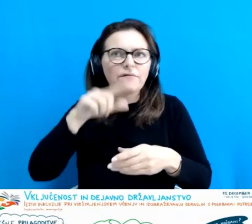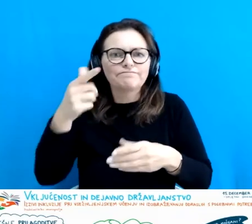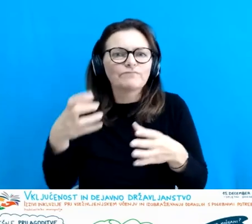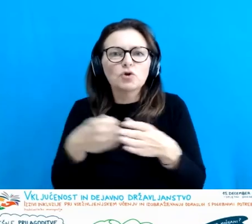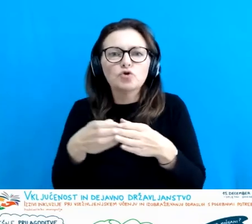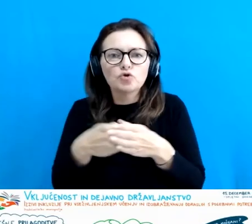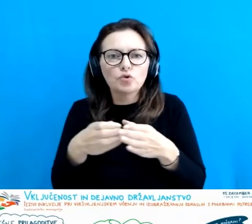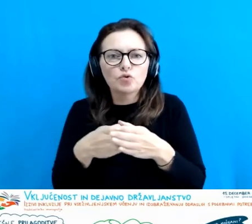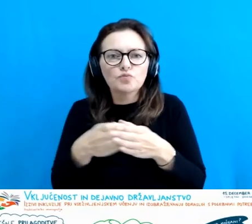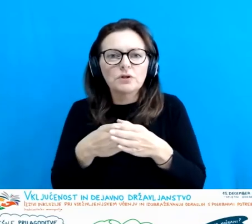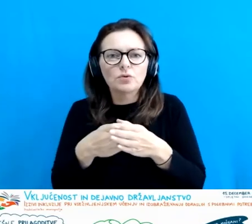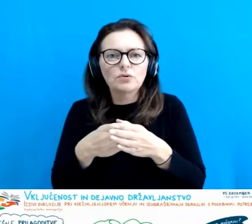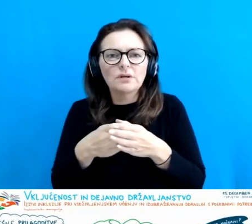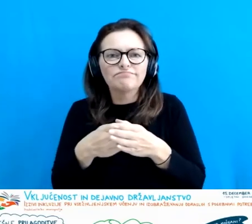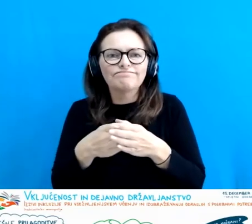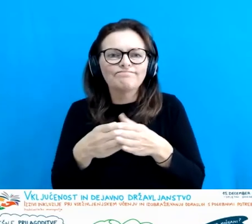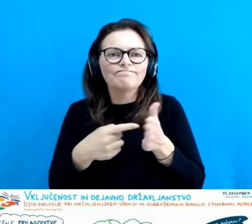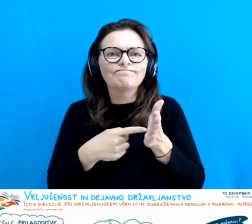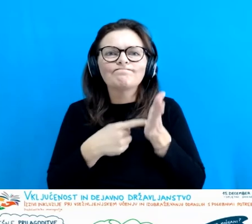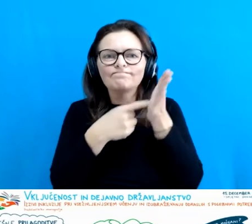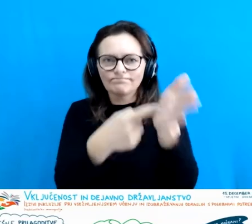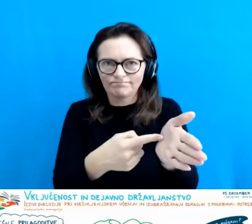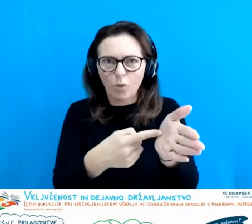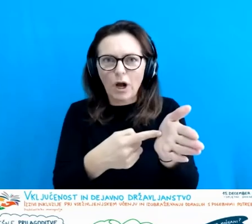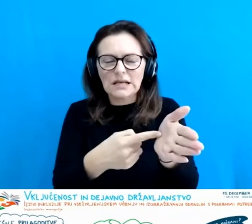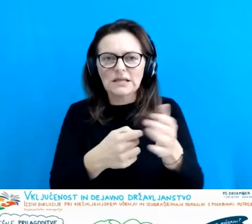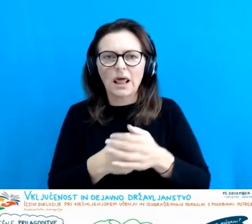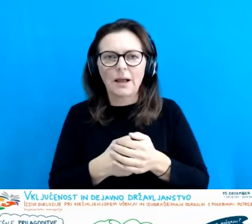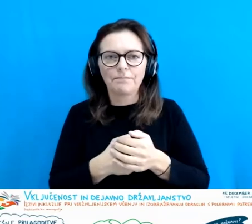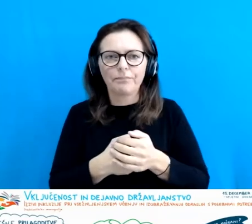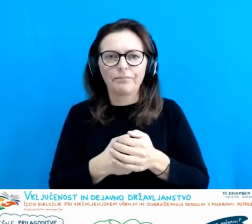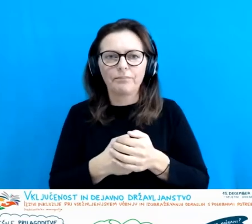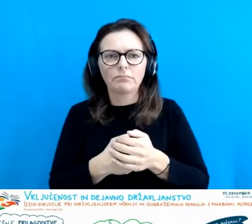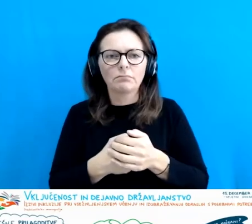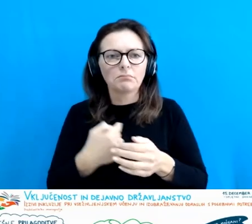tudi izrazile. In se mi zdi zelo pomembno,